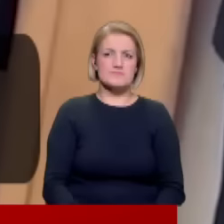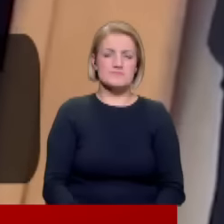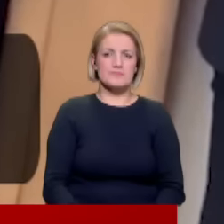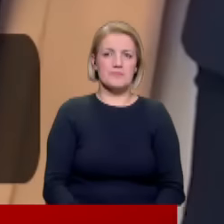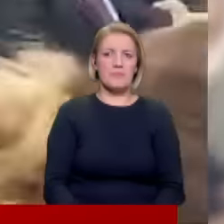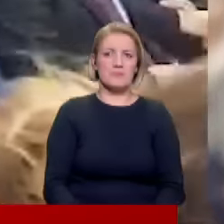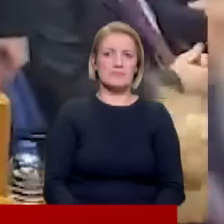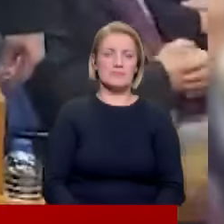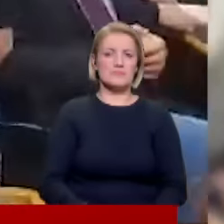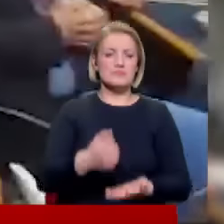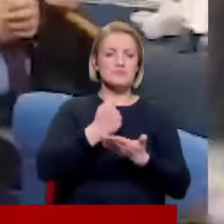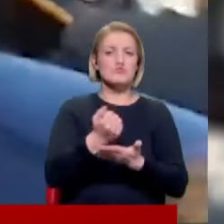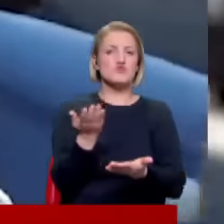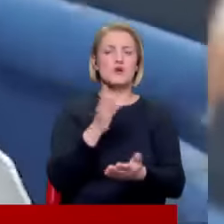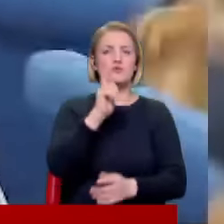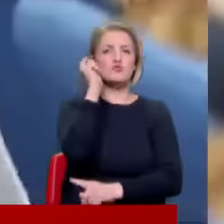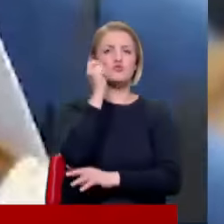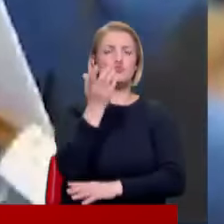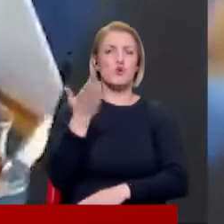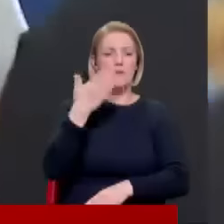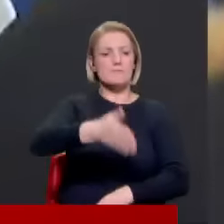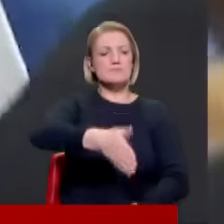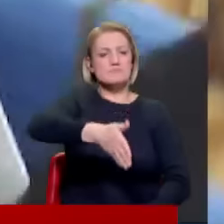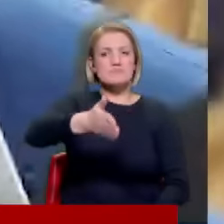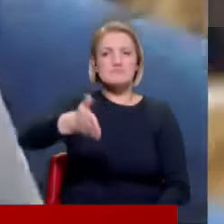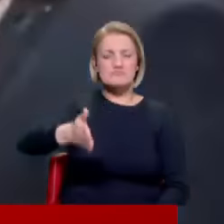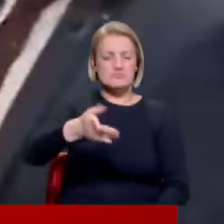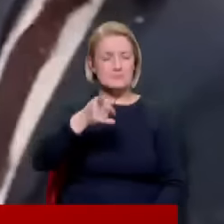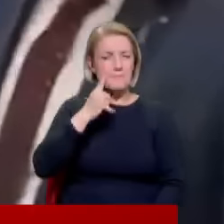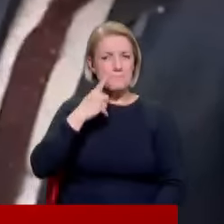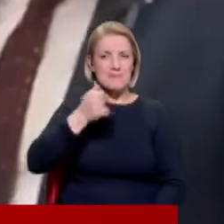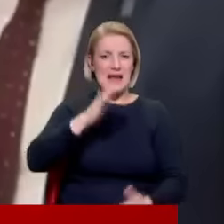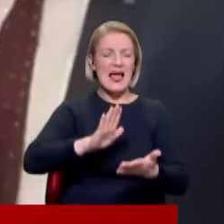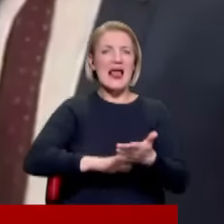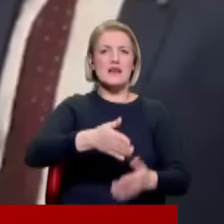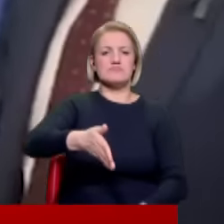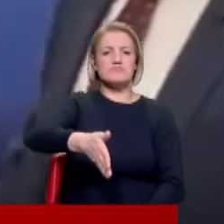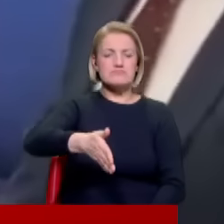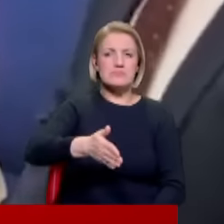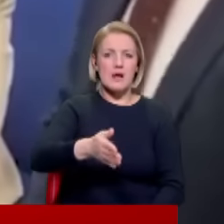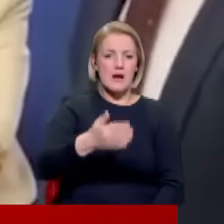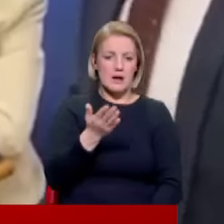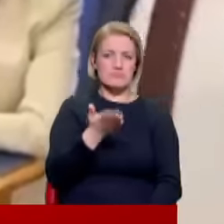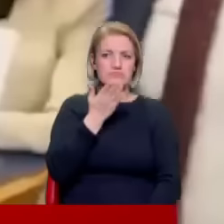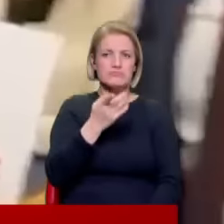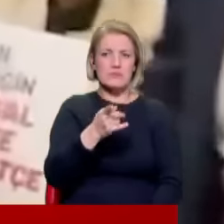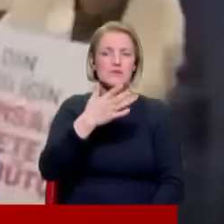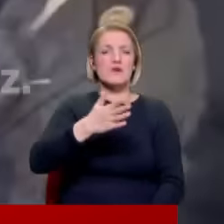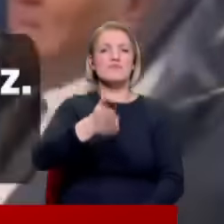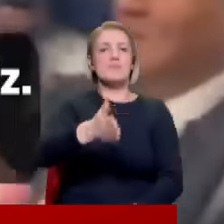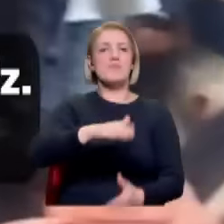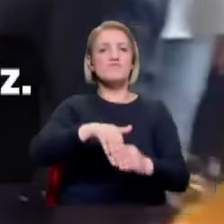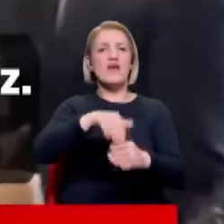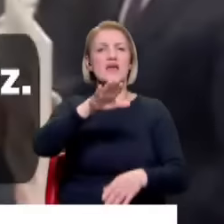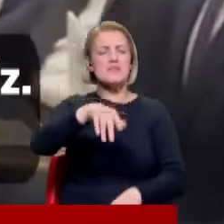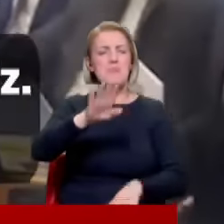var mı gelmeye buraya? Bütçe sunumu öncesi tokalaşmak için muhalefet sıralarına ilerleyen bakanın eli çoğu kez havada kaldı. Vekiller tokalaşmadı.